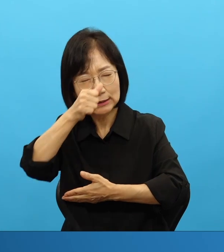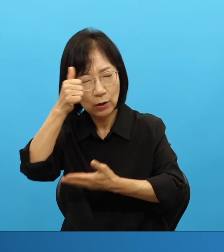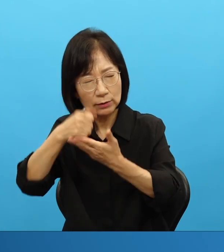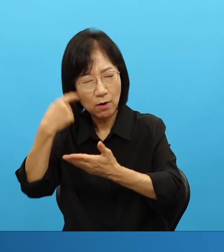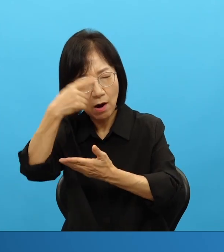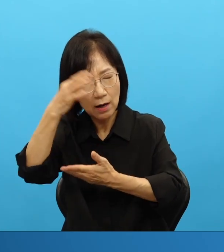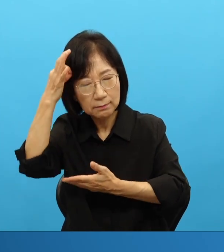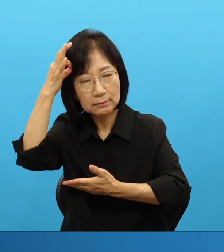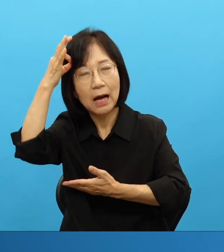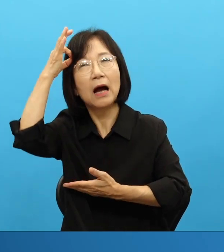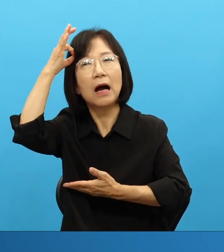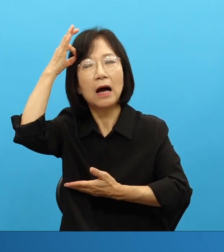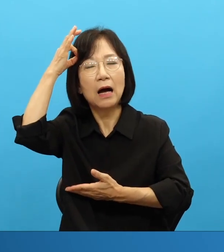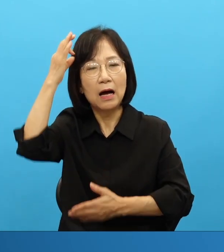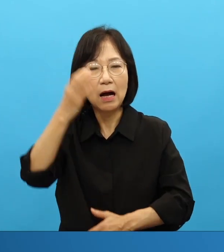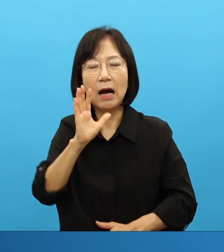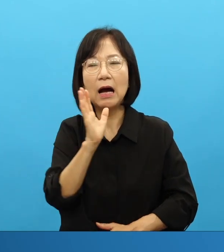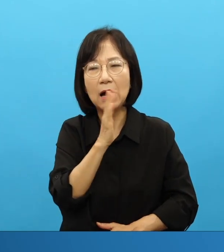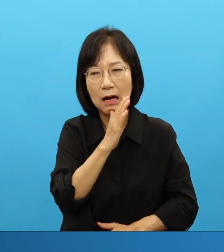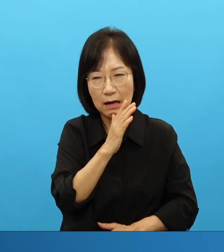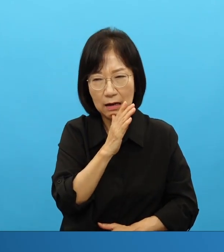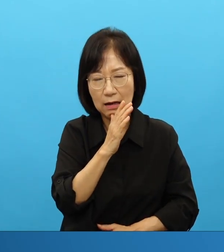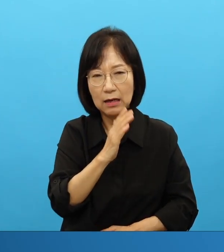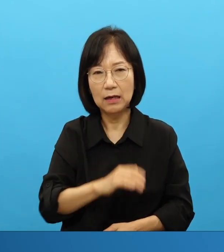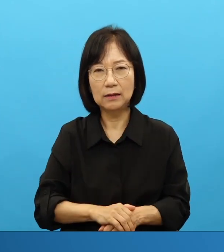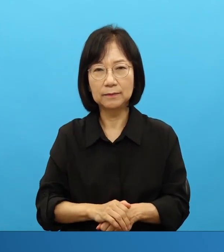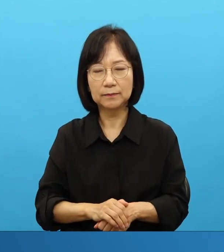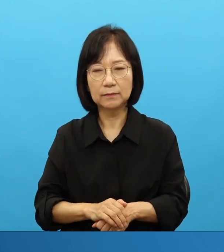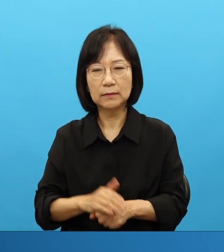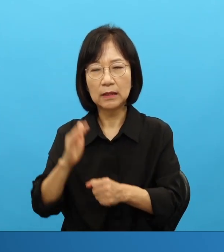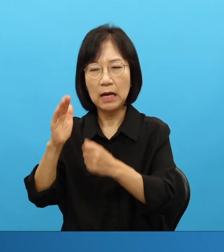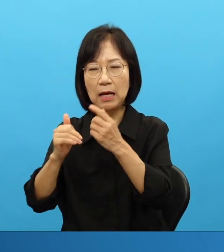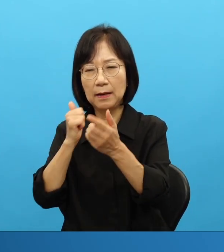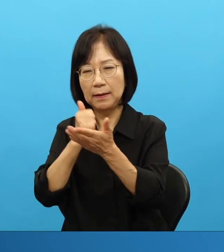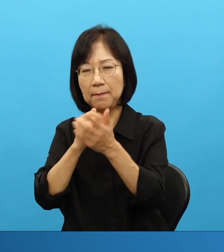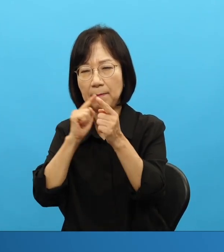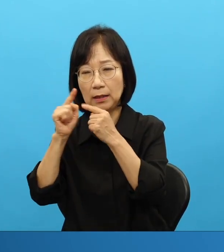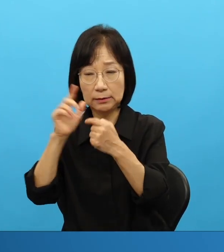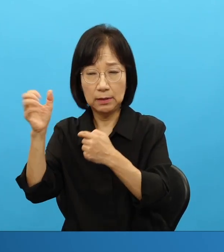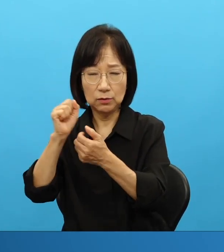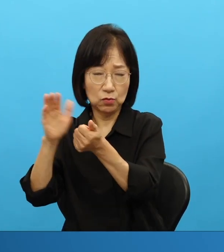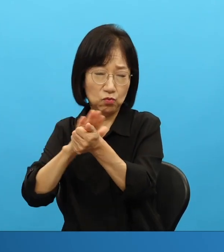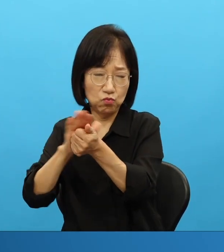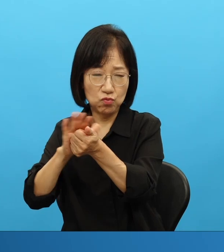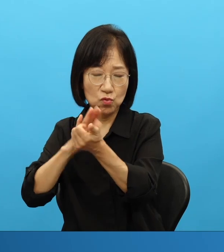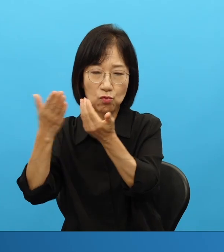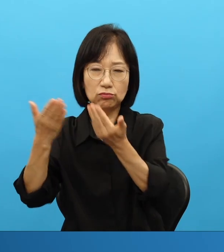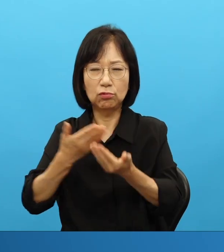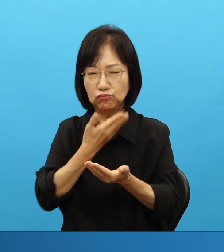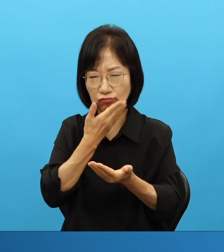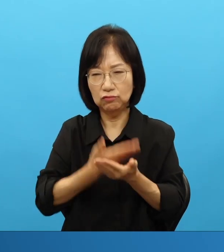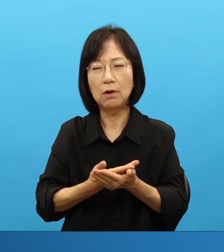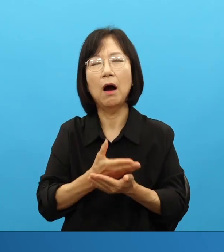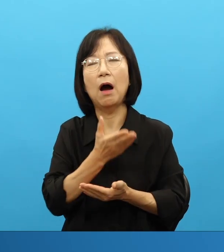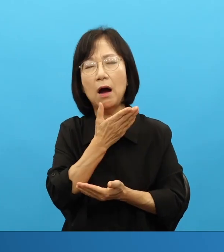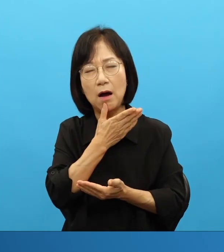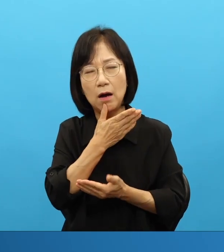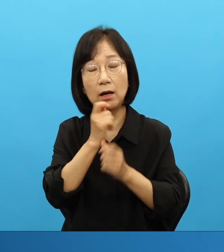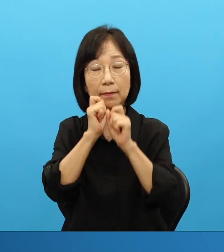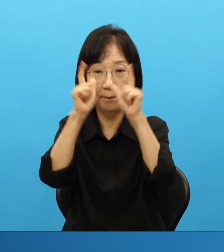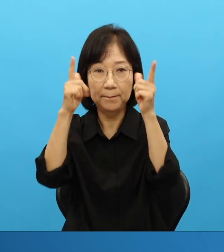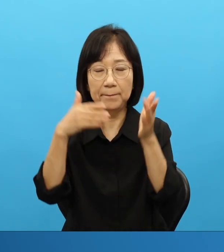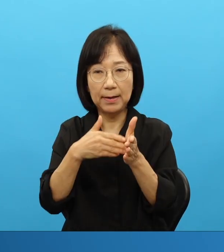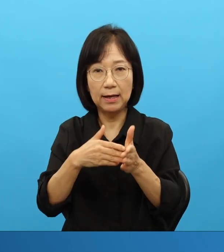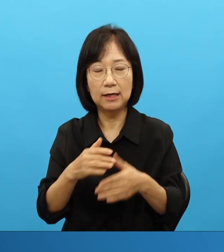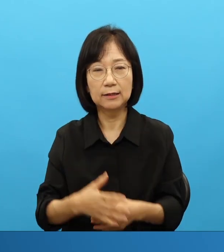말씀이구나. 이만큼 말씀의 위로가 중요합니다. And after realizing the gospel, after entering into prayer, the elder's words at that time came